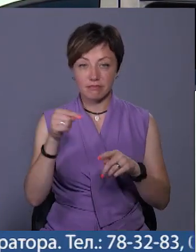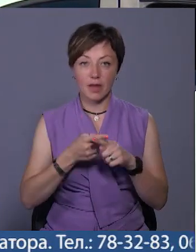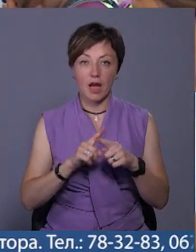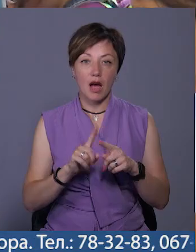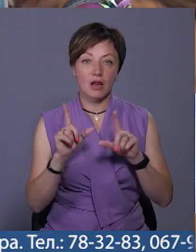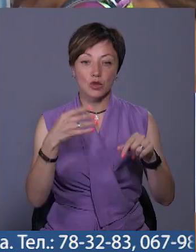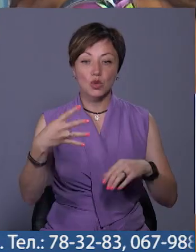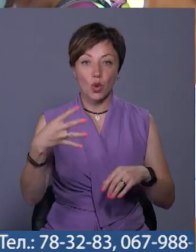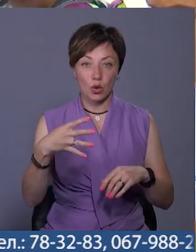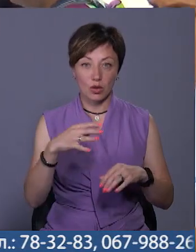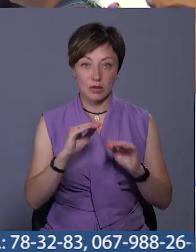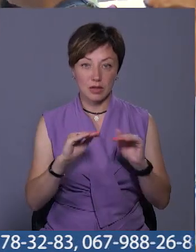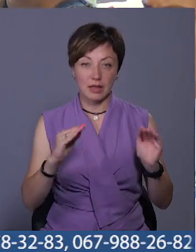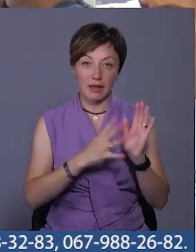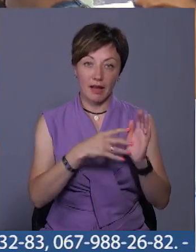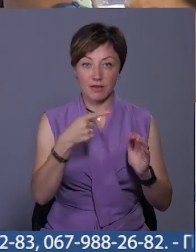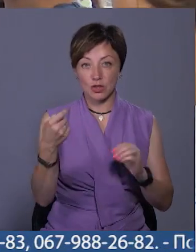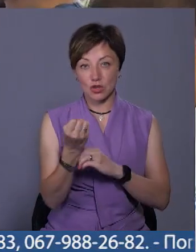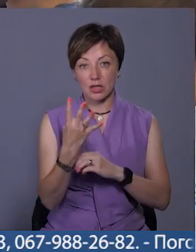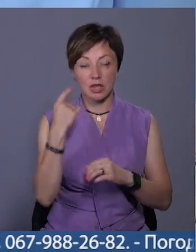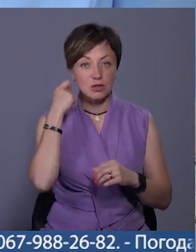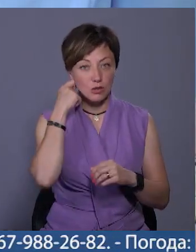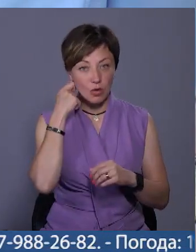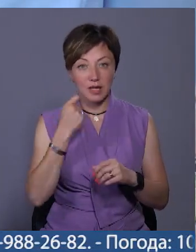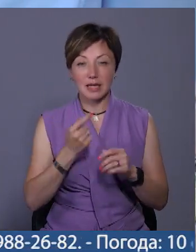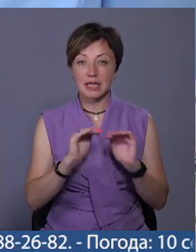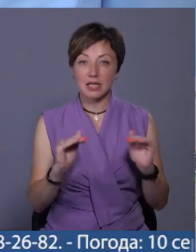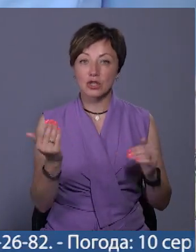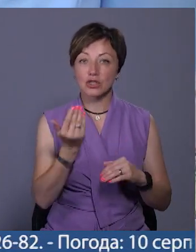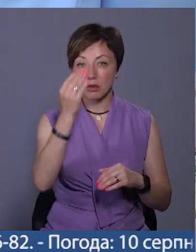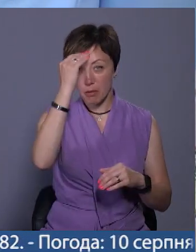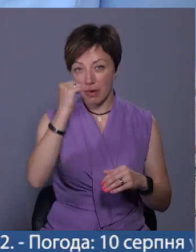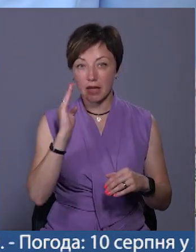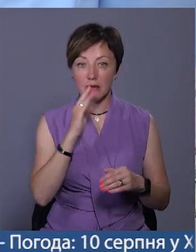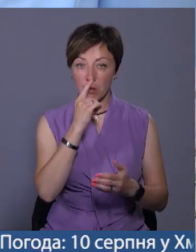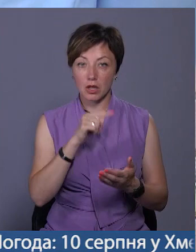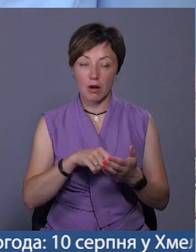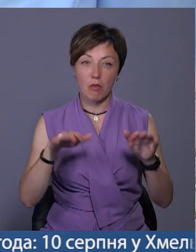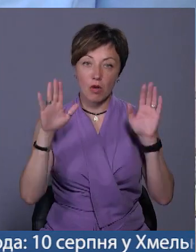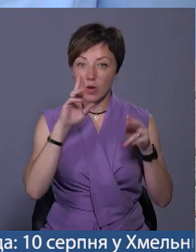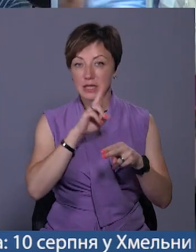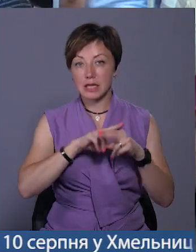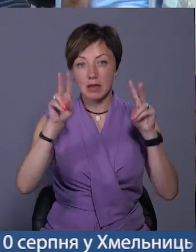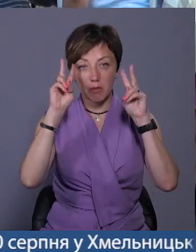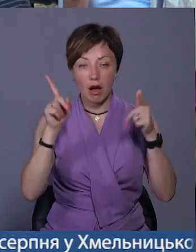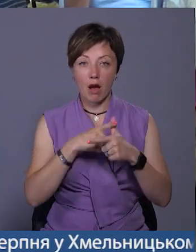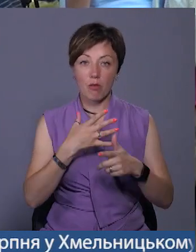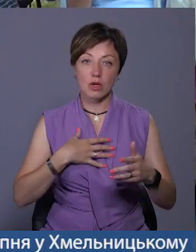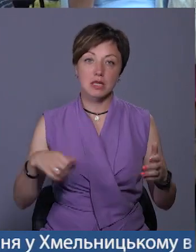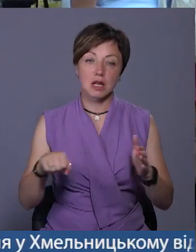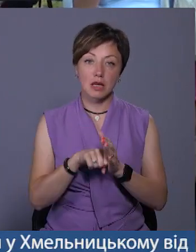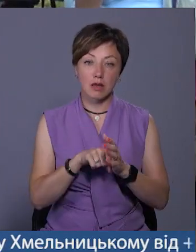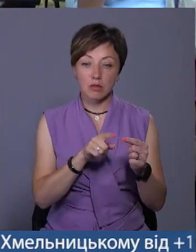мешканців області віком від 9 до 14 років. Це діти, чиї батьки потрапили у полон, зникли безвісти або загинули під